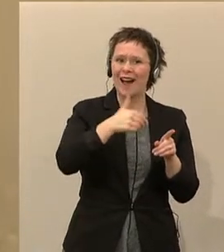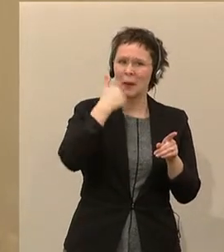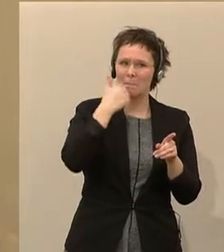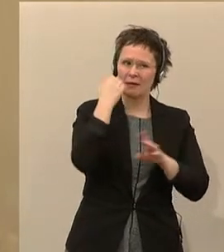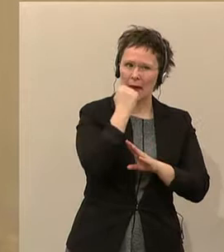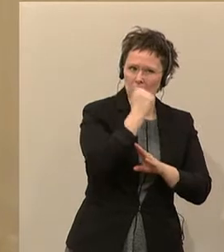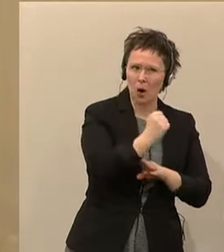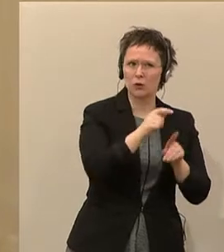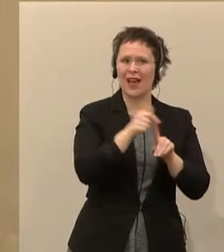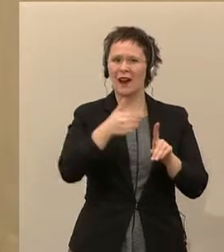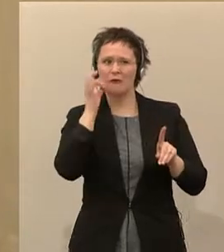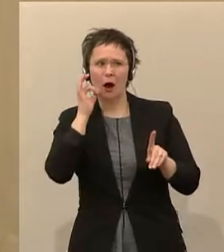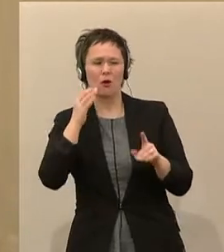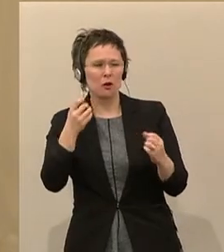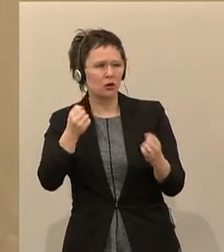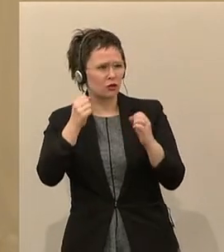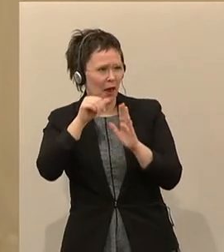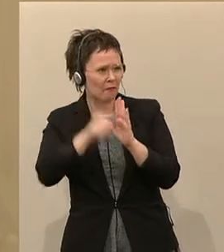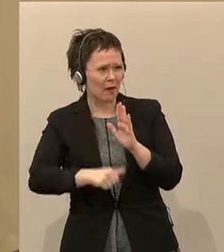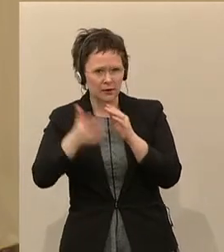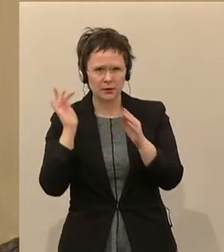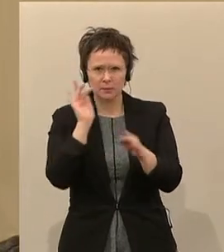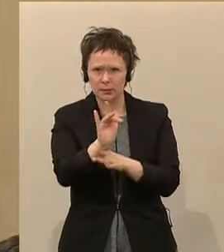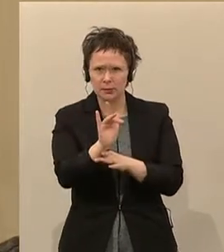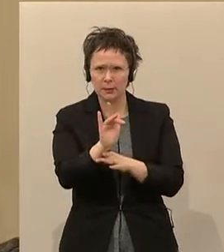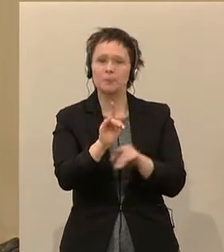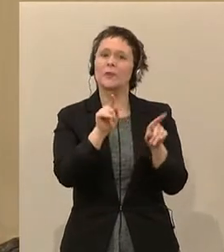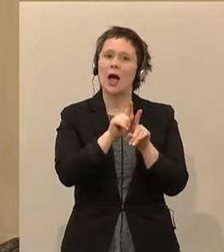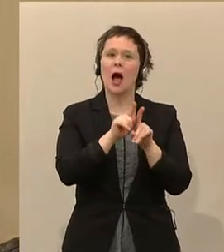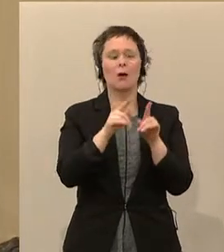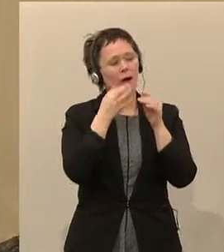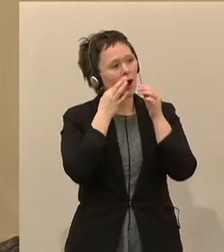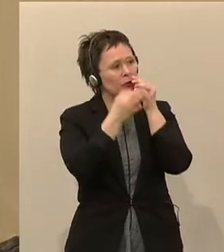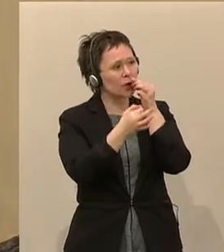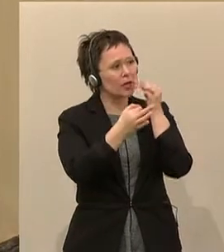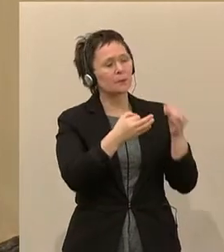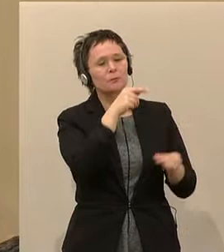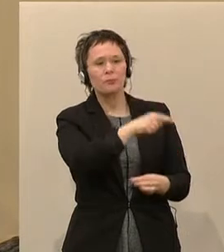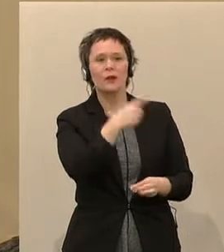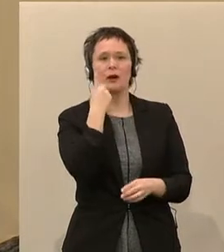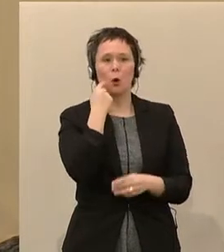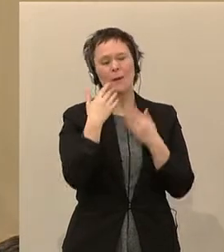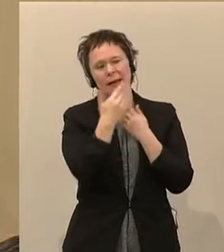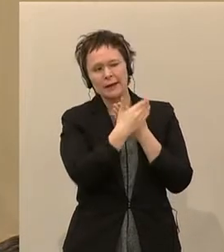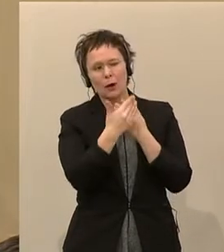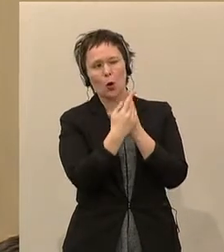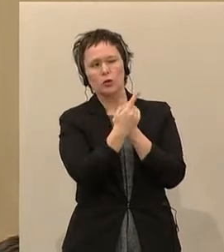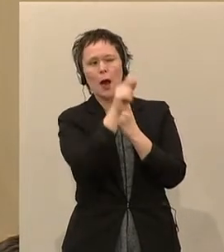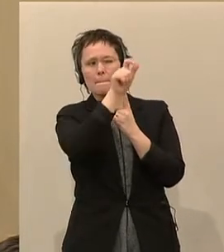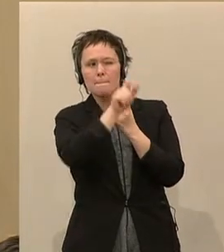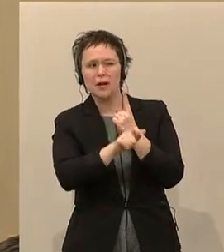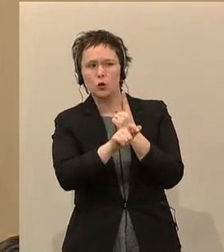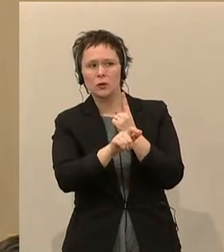Anfrage gestellt, vor allem wegen dem rechtsextremen Hintergrund der Person Friedrich F. Leider ist die Anfragebeantwortung für mich